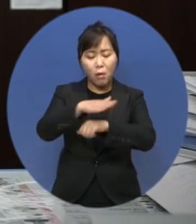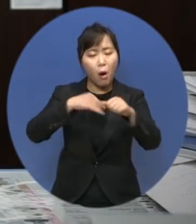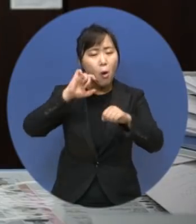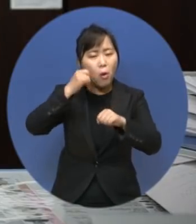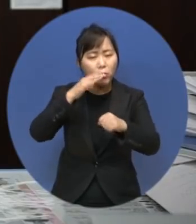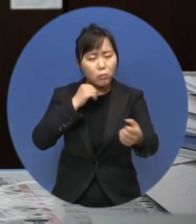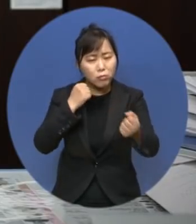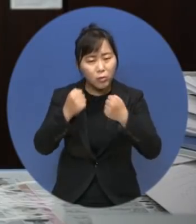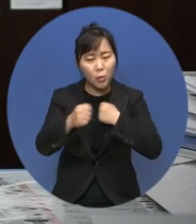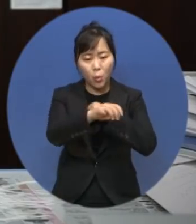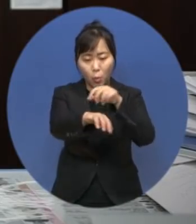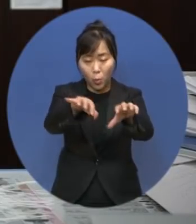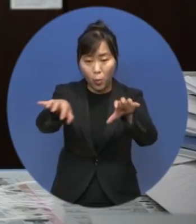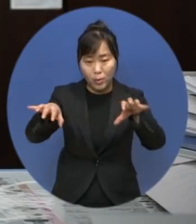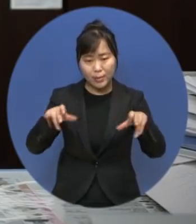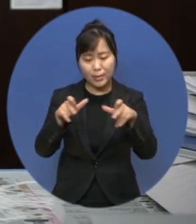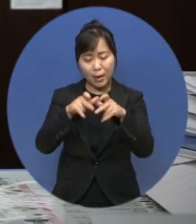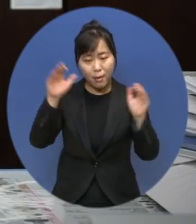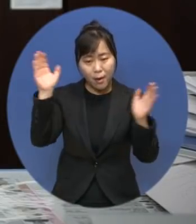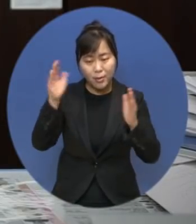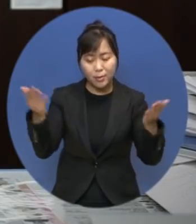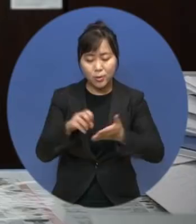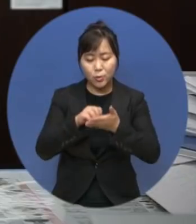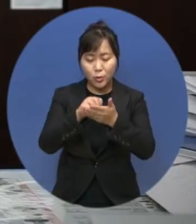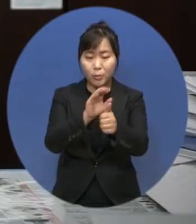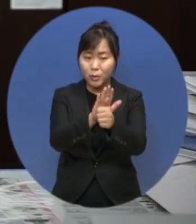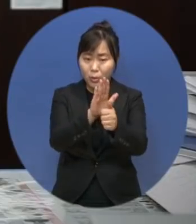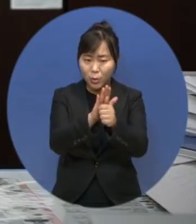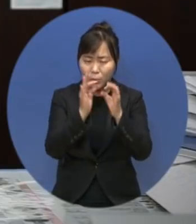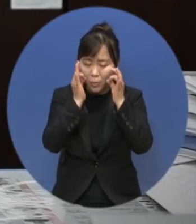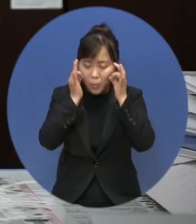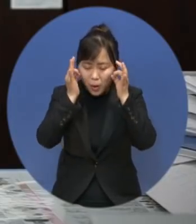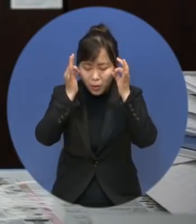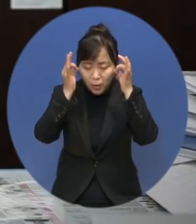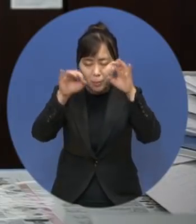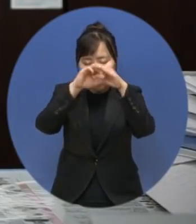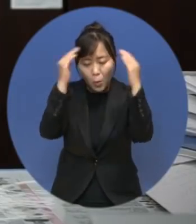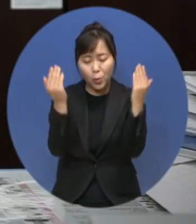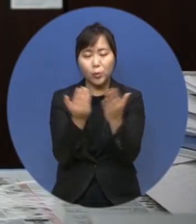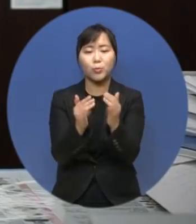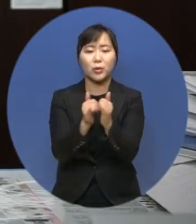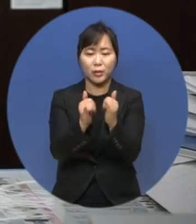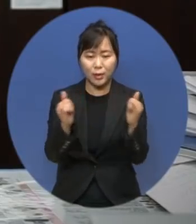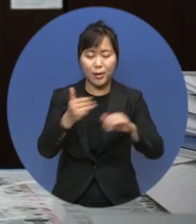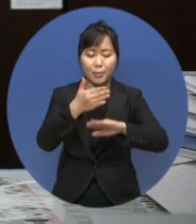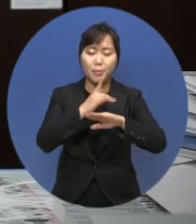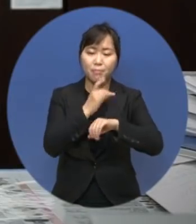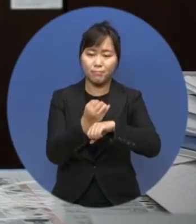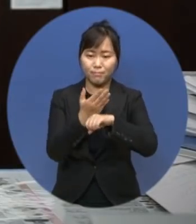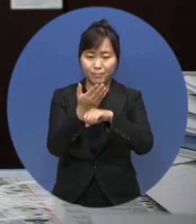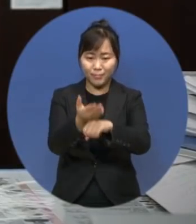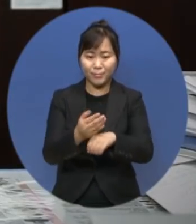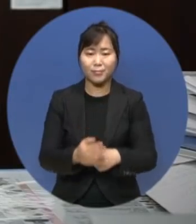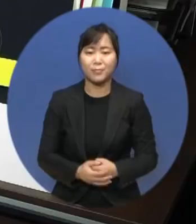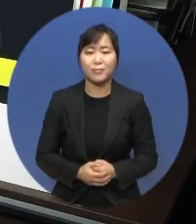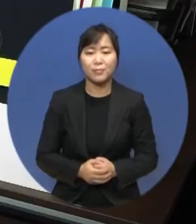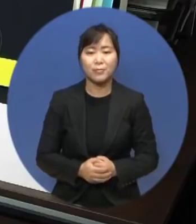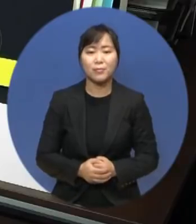속에서도 현장에서 장애 학생 취업 지원 위해 노력하시는 모든 분들께 감사의 말씀을